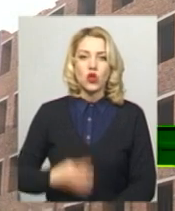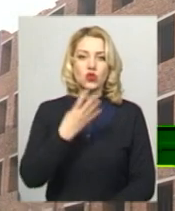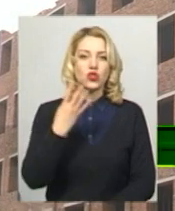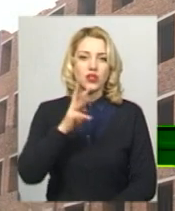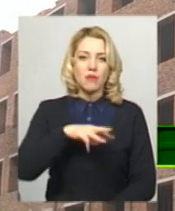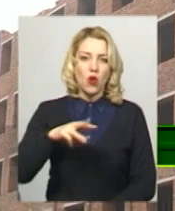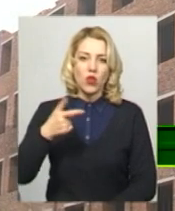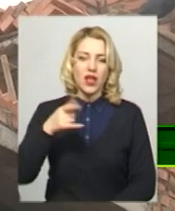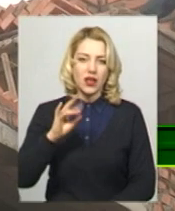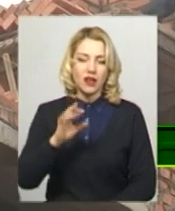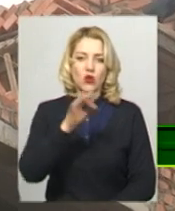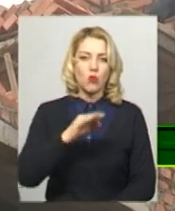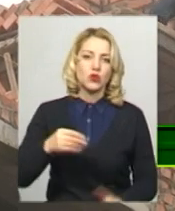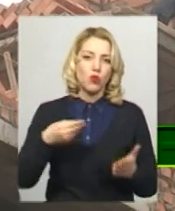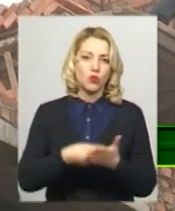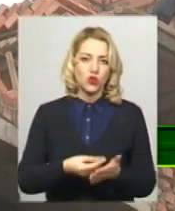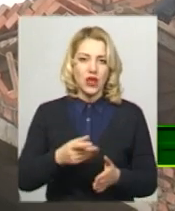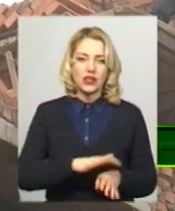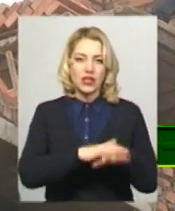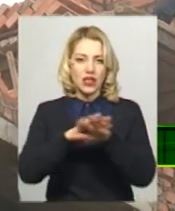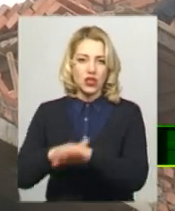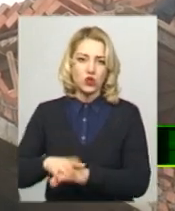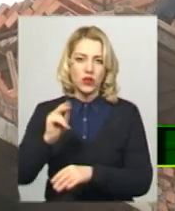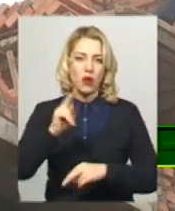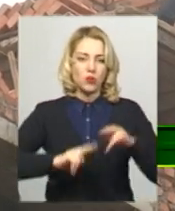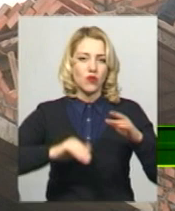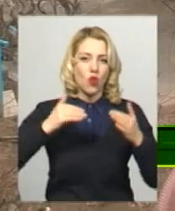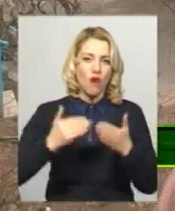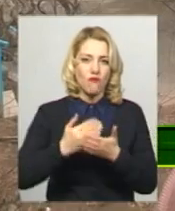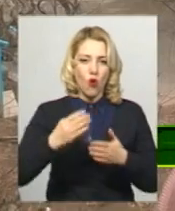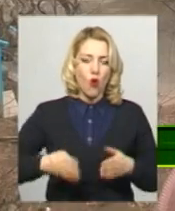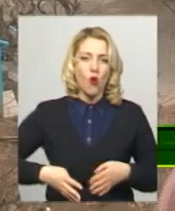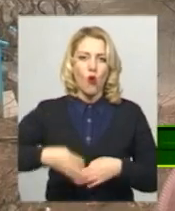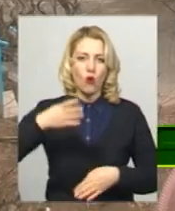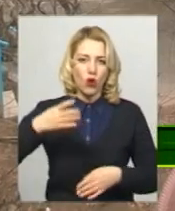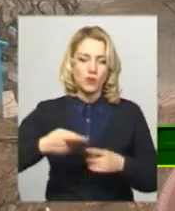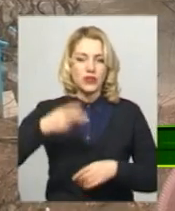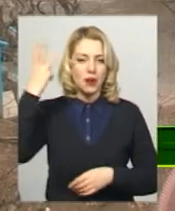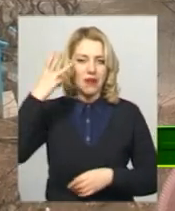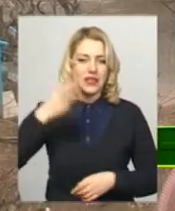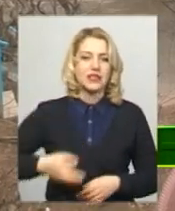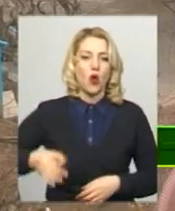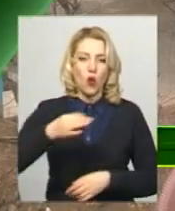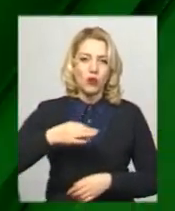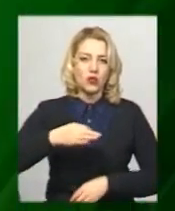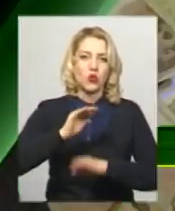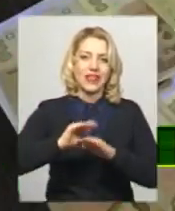44 мільйони гривень з обласного бюджету надійшло на будівництво нового корпусу Хмельницької клінічної обласної дитячої